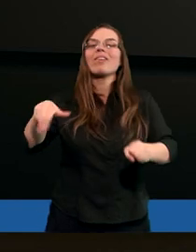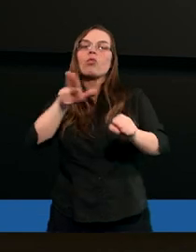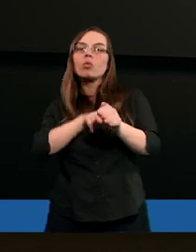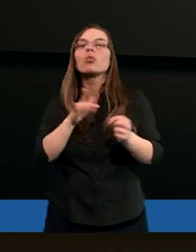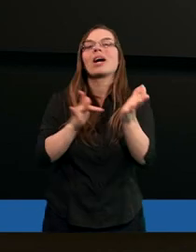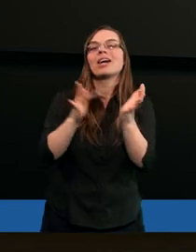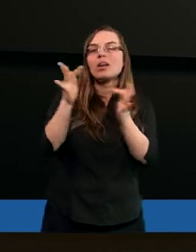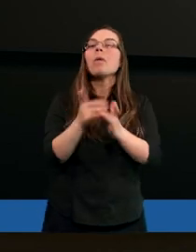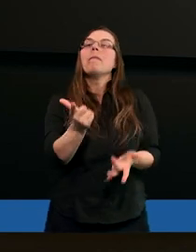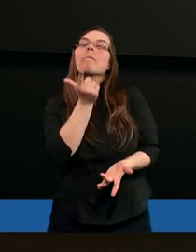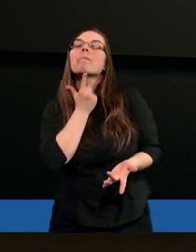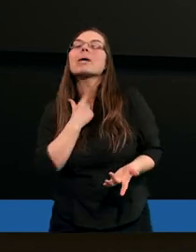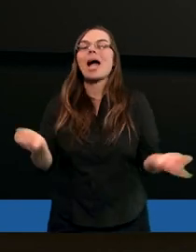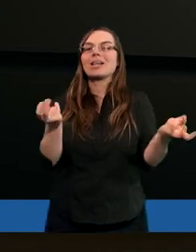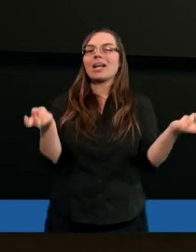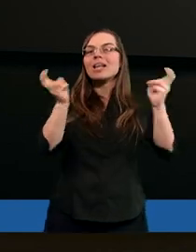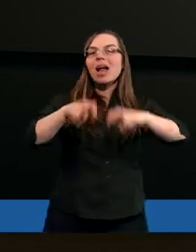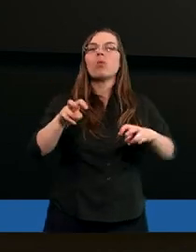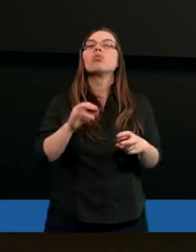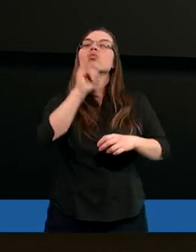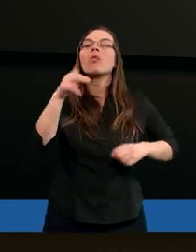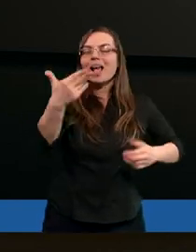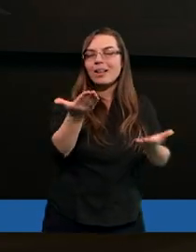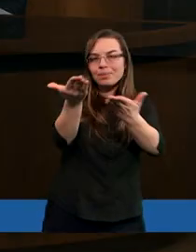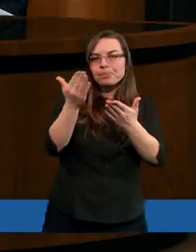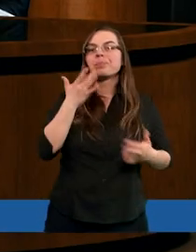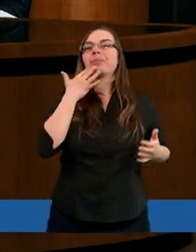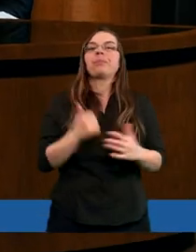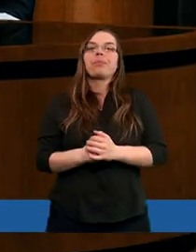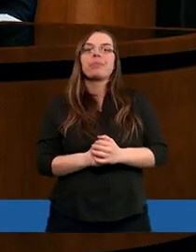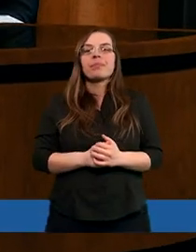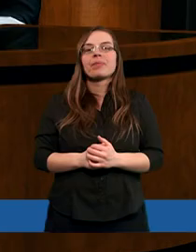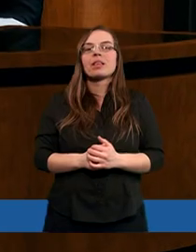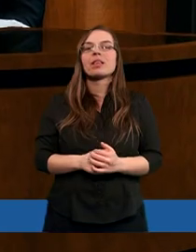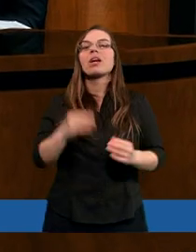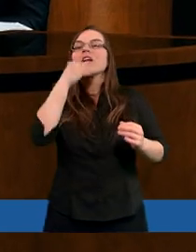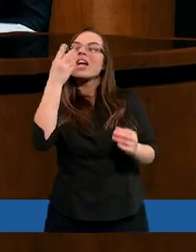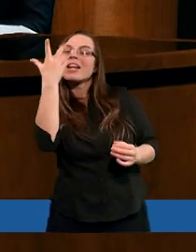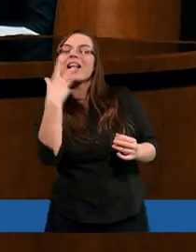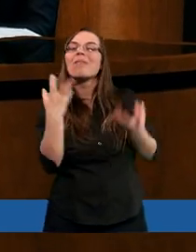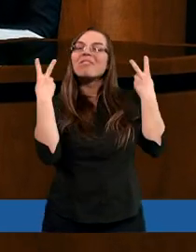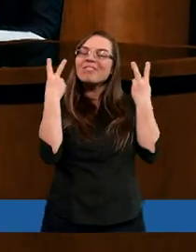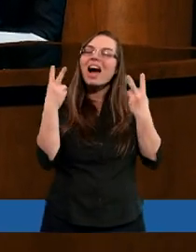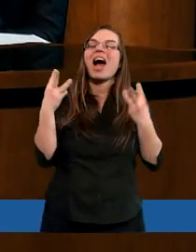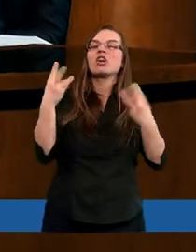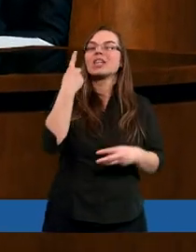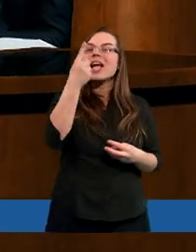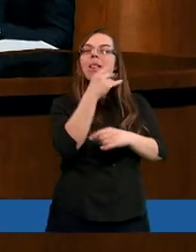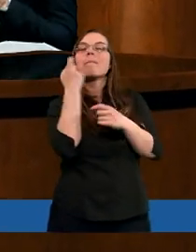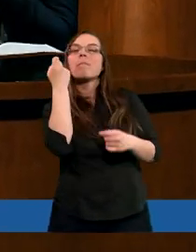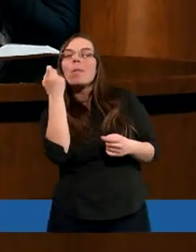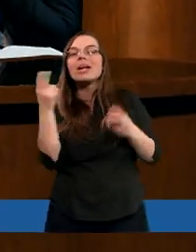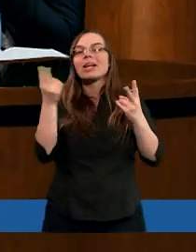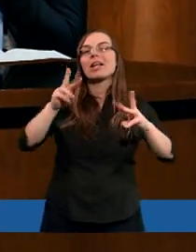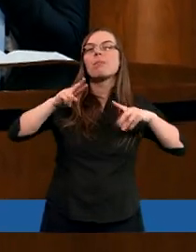które Chrystus pragnie założyć. Jeszcze Julian chciał zabrać głos. Jest jeszcze jeden ważny moment, gdzie